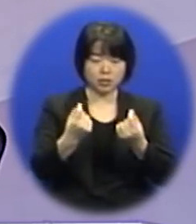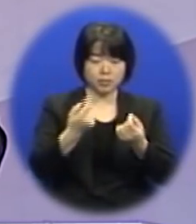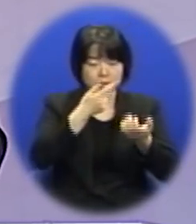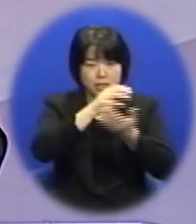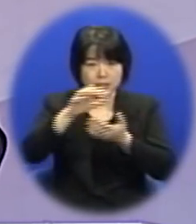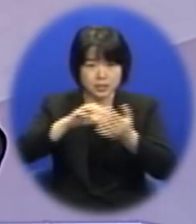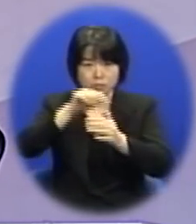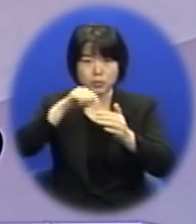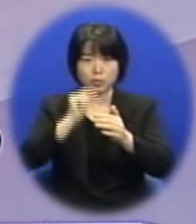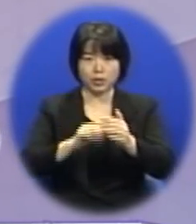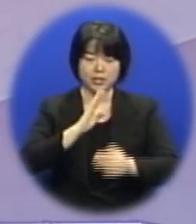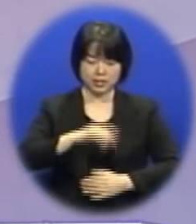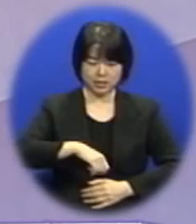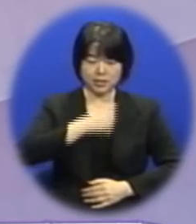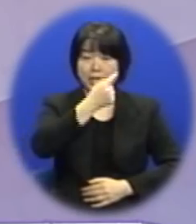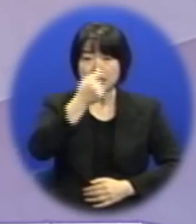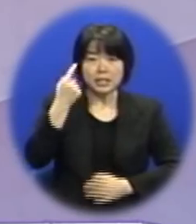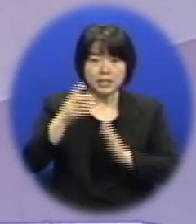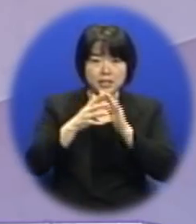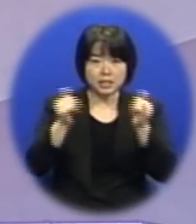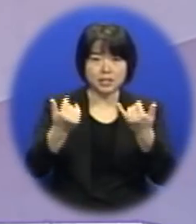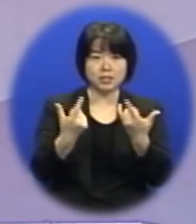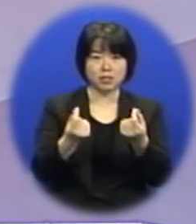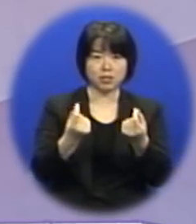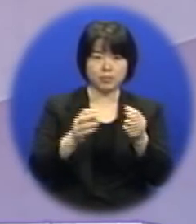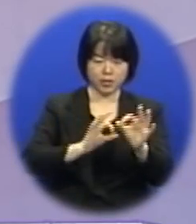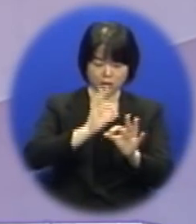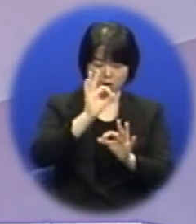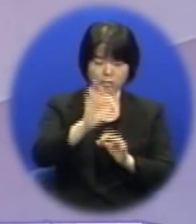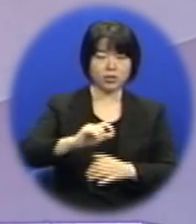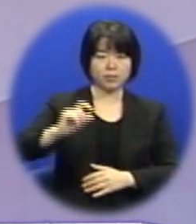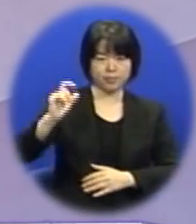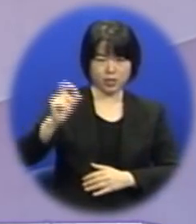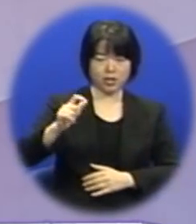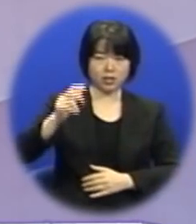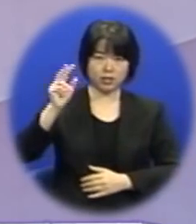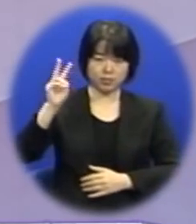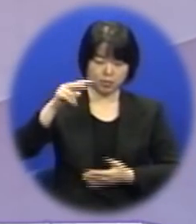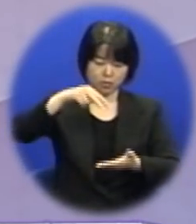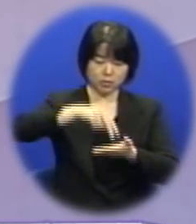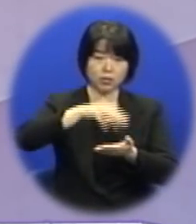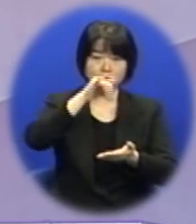있는 진실한 증인처럼 영원토록 견고하게 서 있을 것이다.